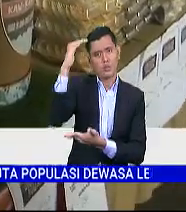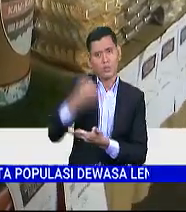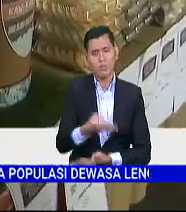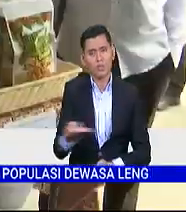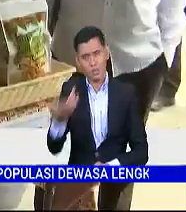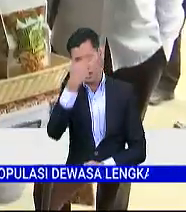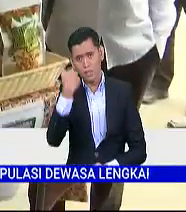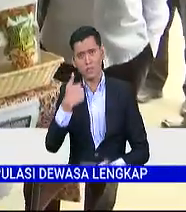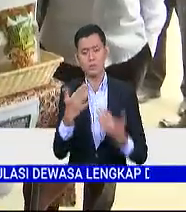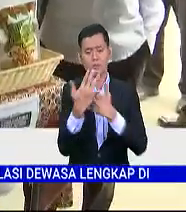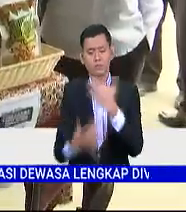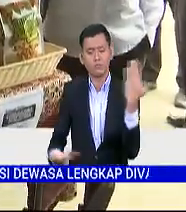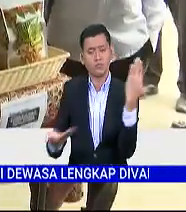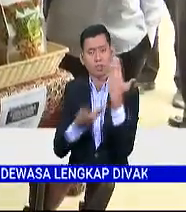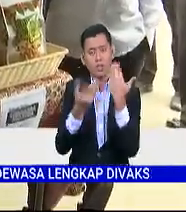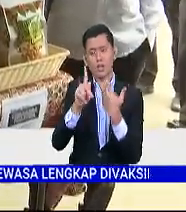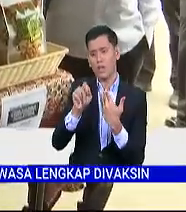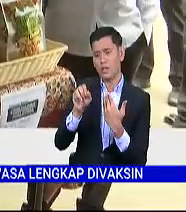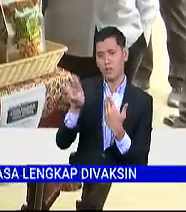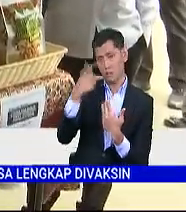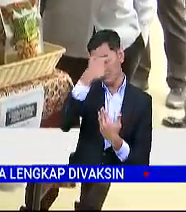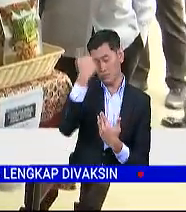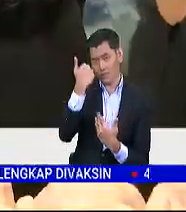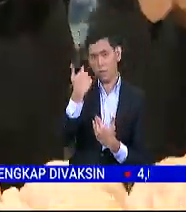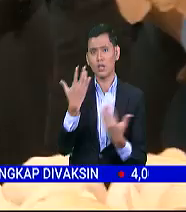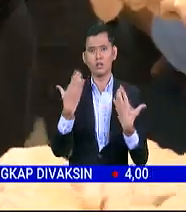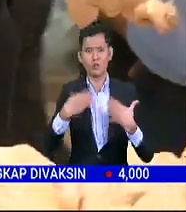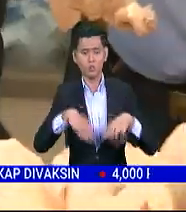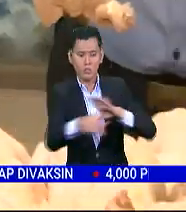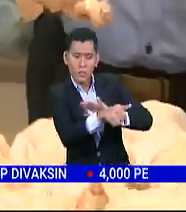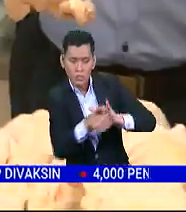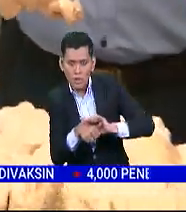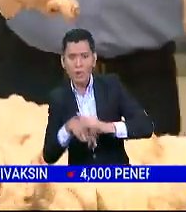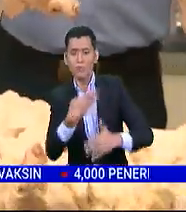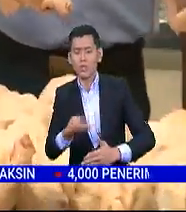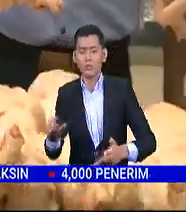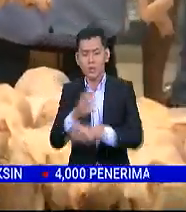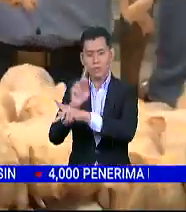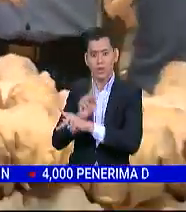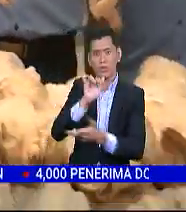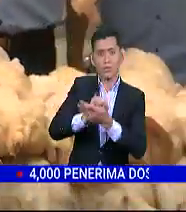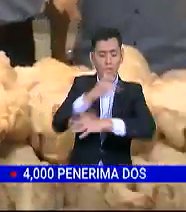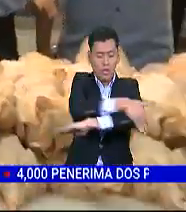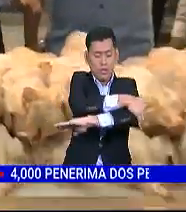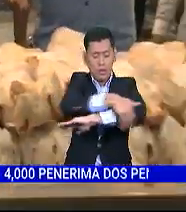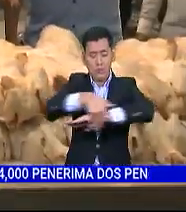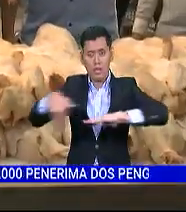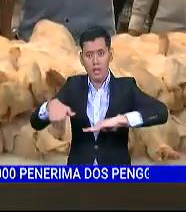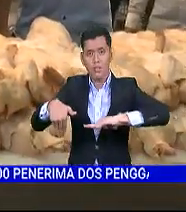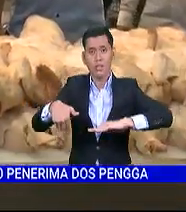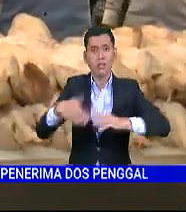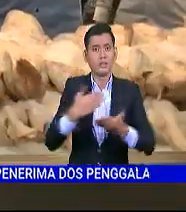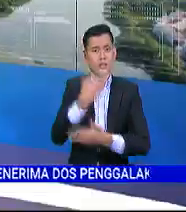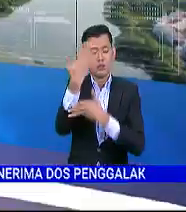masak bersubsidi di Tawau adalah disebabkan penyeludupan barangan kawalan berkenaan di sempadan negara